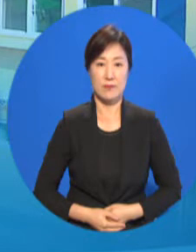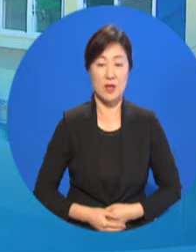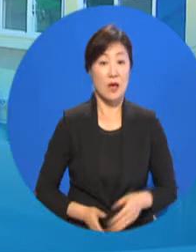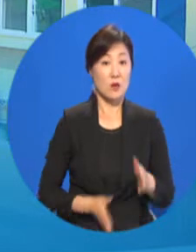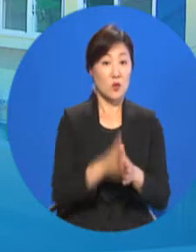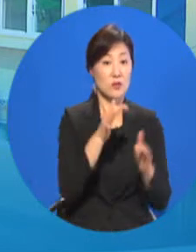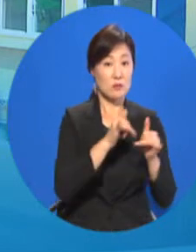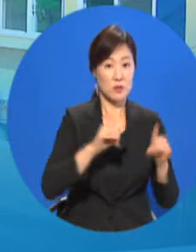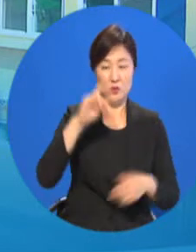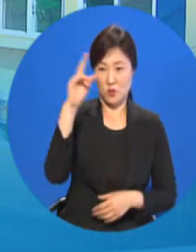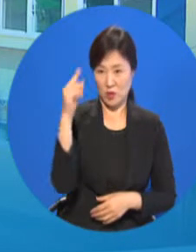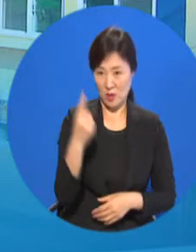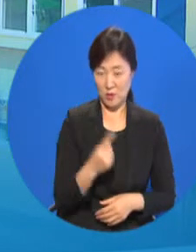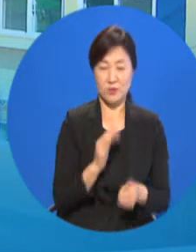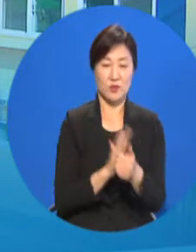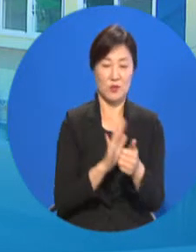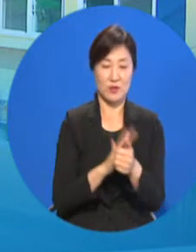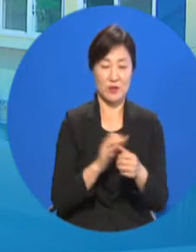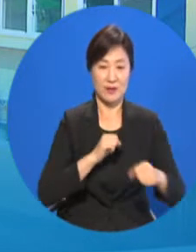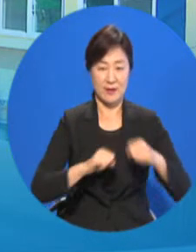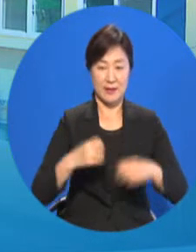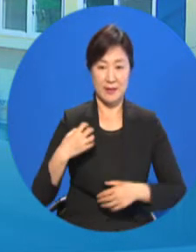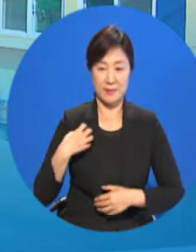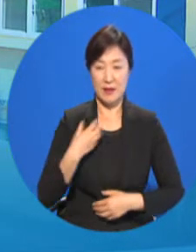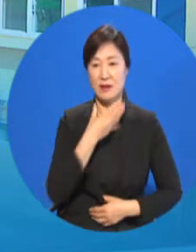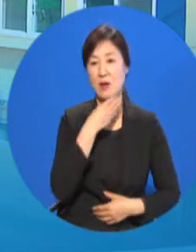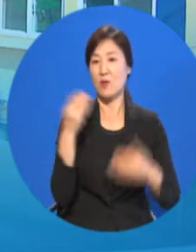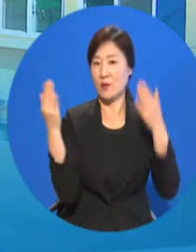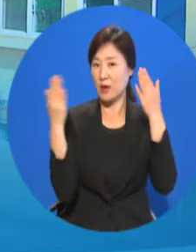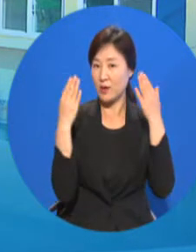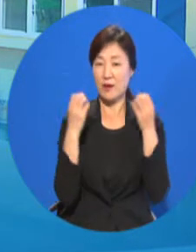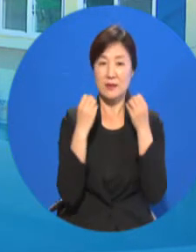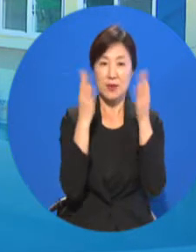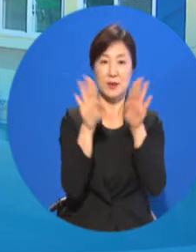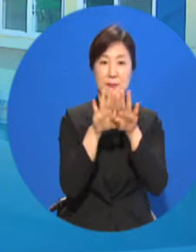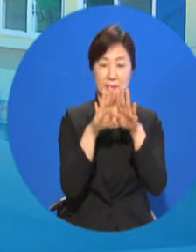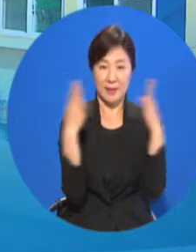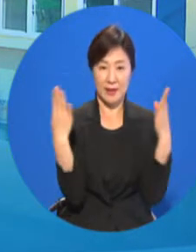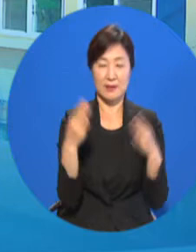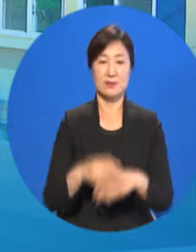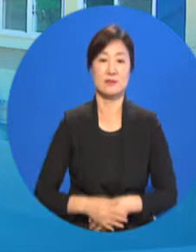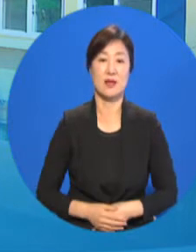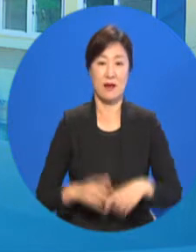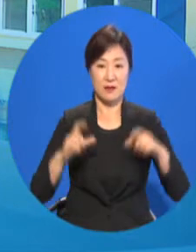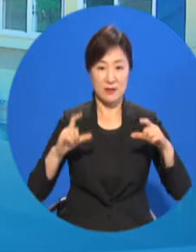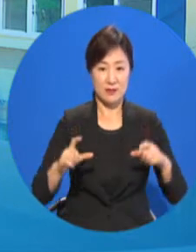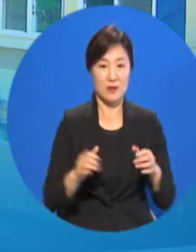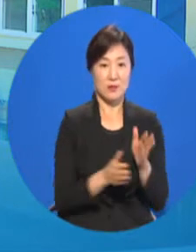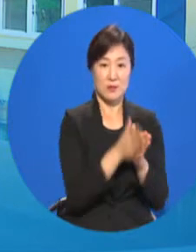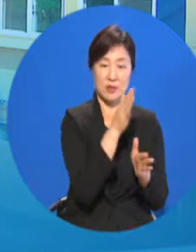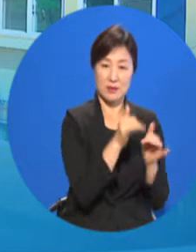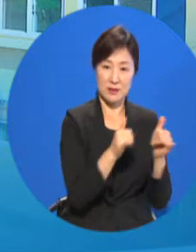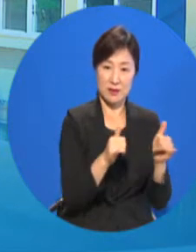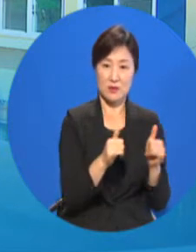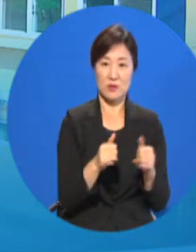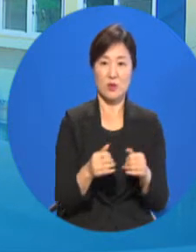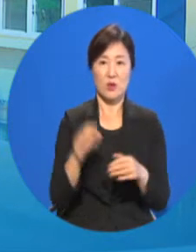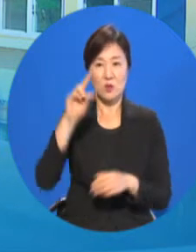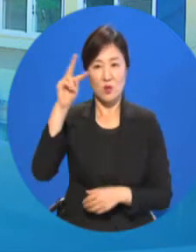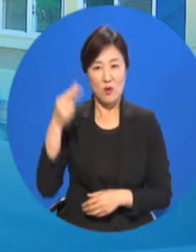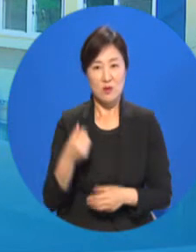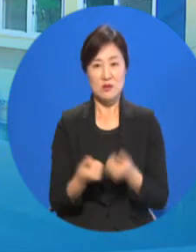도시민들의 귀농귀촌을 돕는 역할을 하게 될 행복학교가 새롭게 문을 열었습니다. 지역민과 귀농인 사이의 갈등